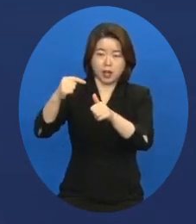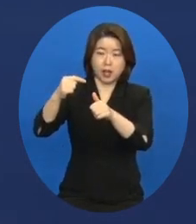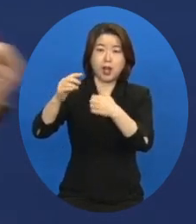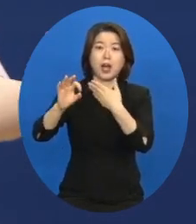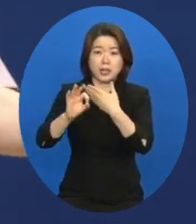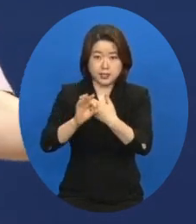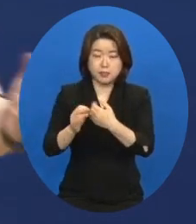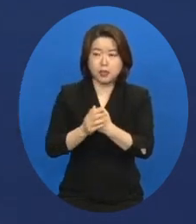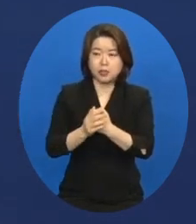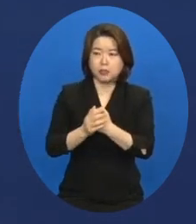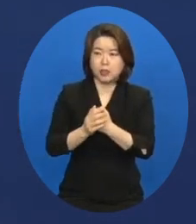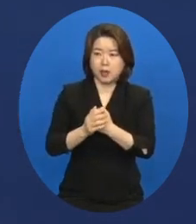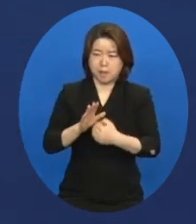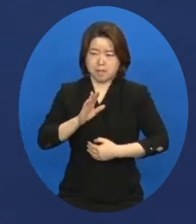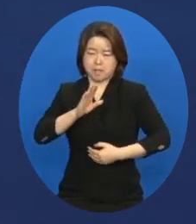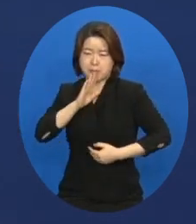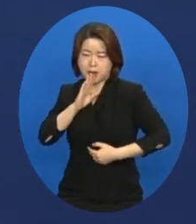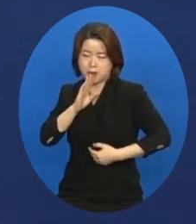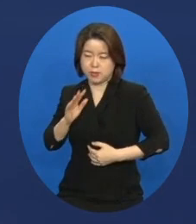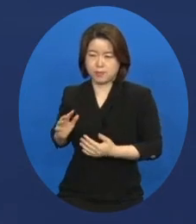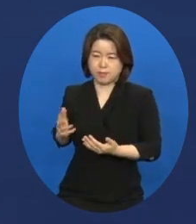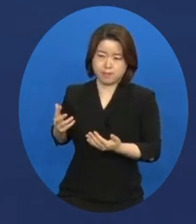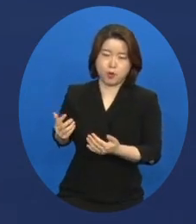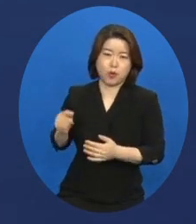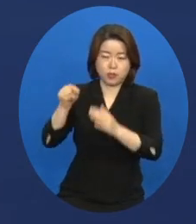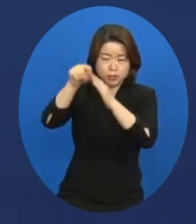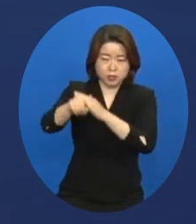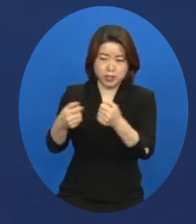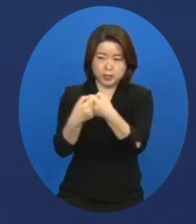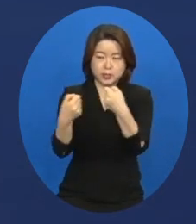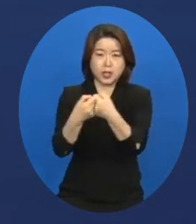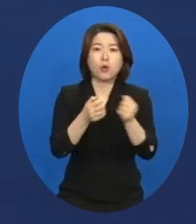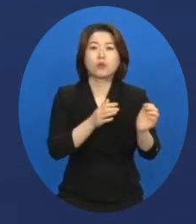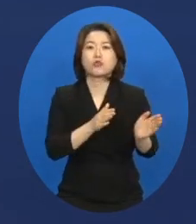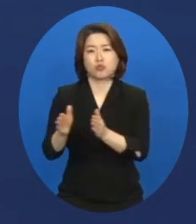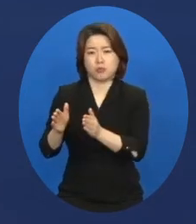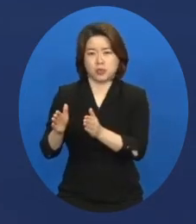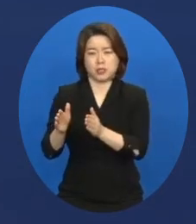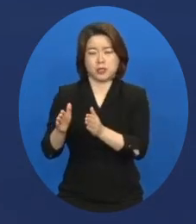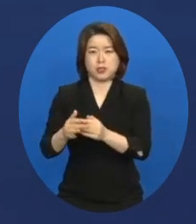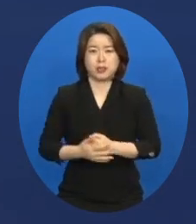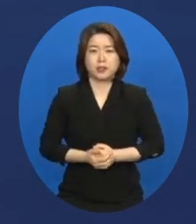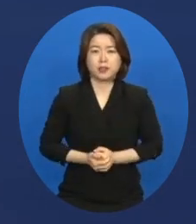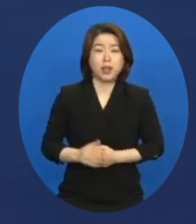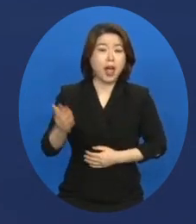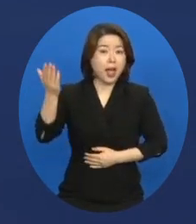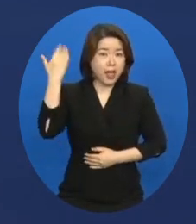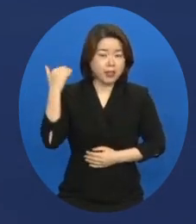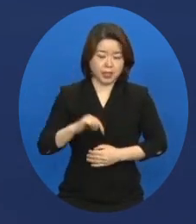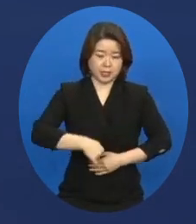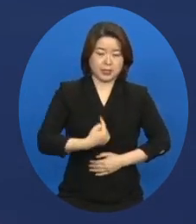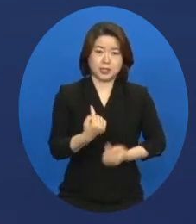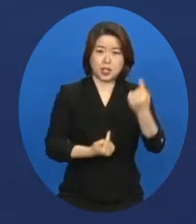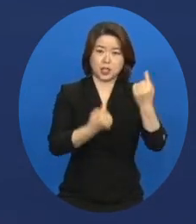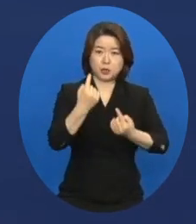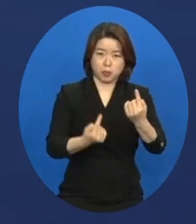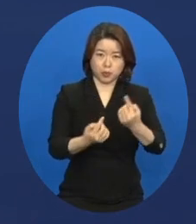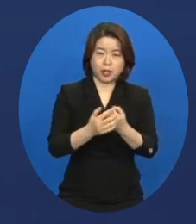하시면 들어가서 싸울 준비를 했다는 거예요. 그 당시에 자기보다